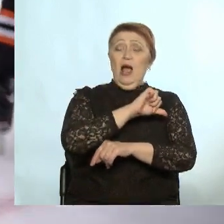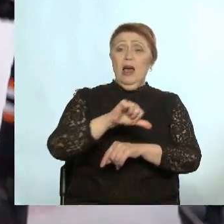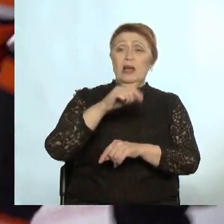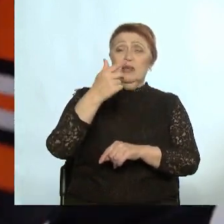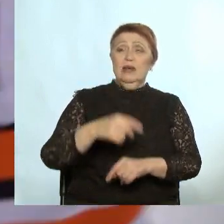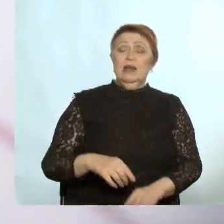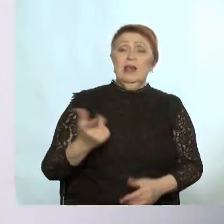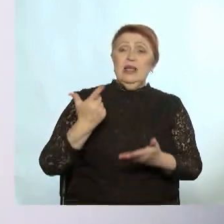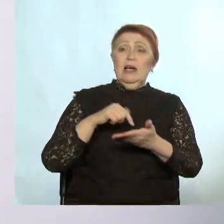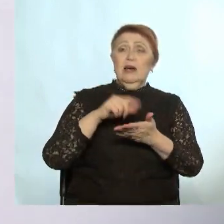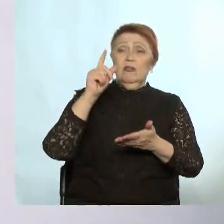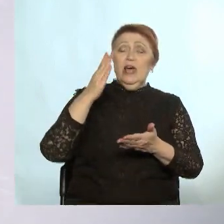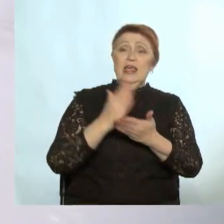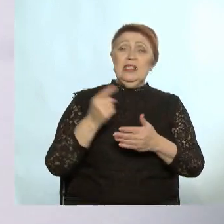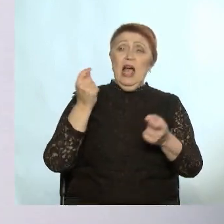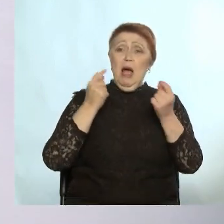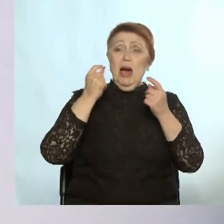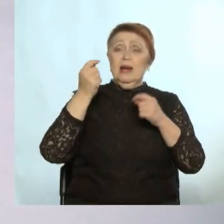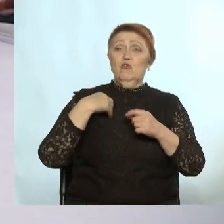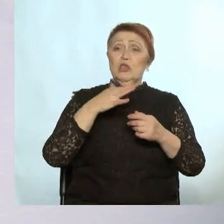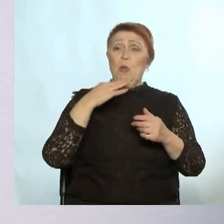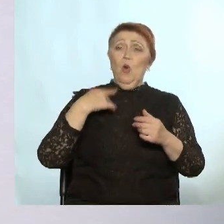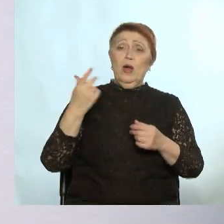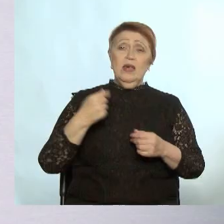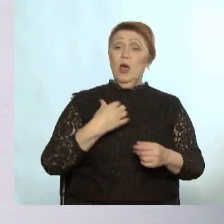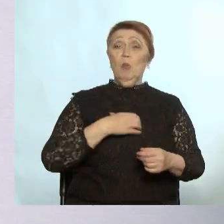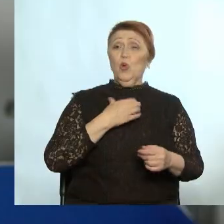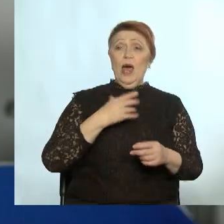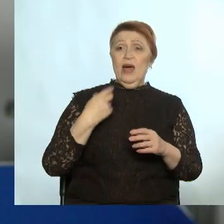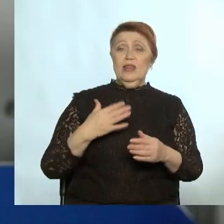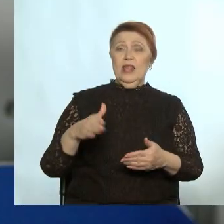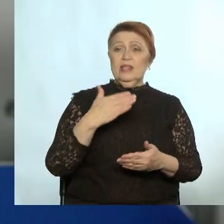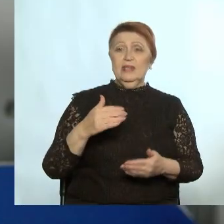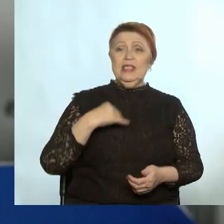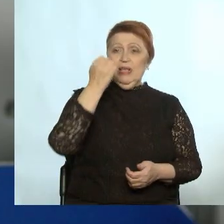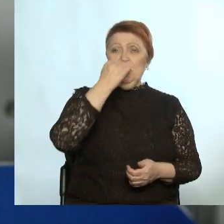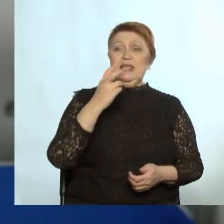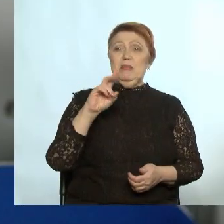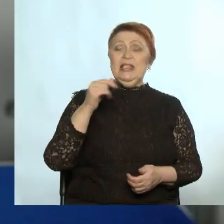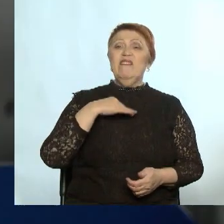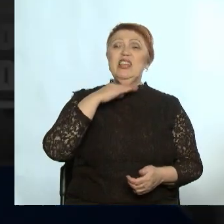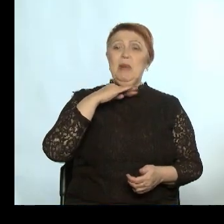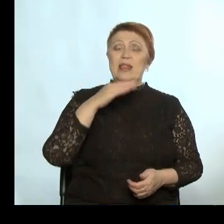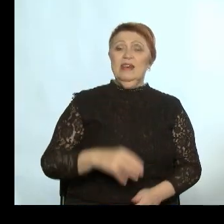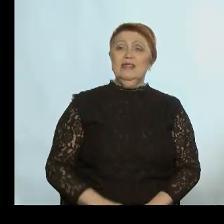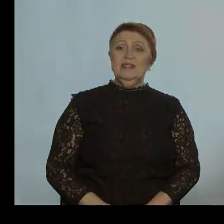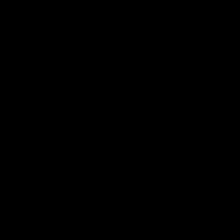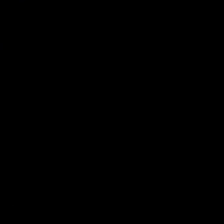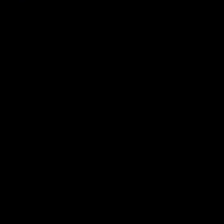Единственное, комары с Москвой. Ничего страшного, не пугает нас. Спасибо за внимание. Болейте за наших.